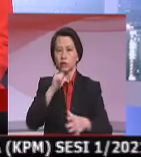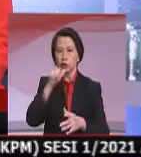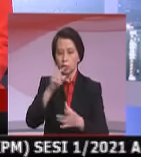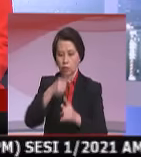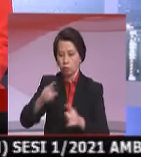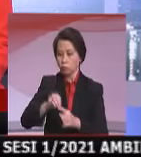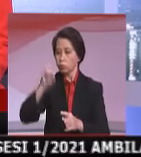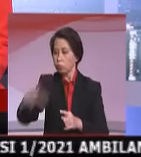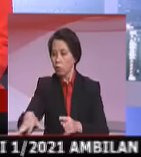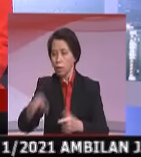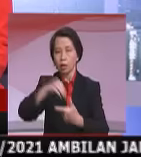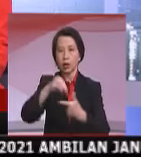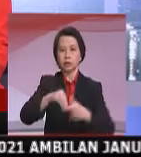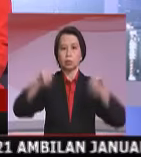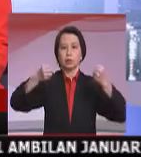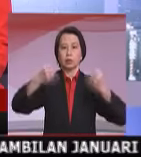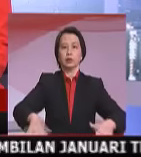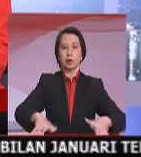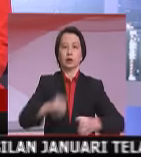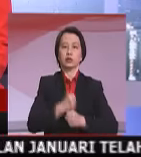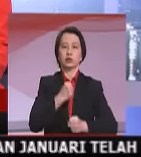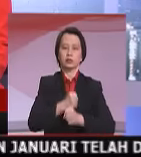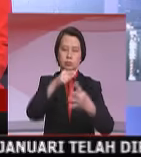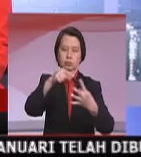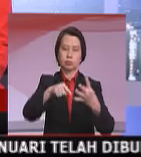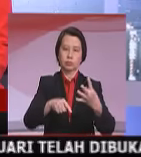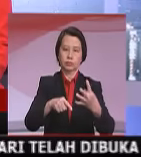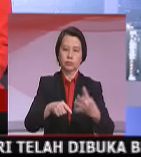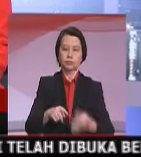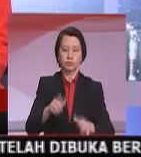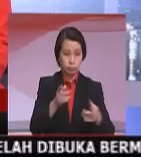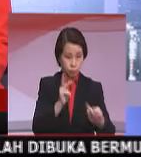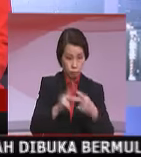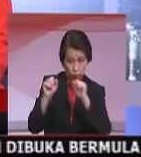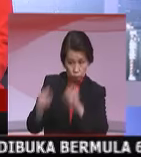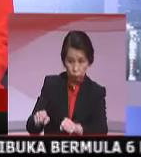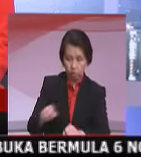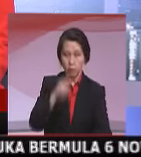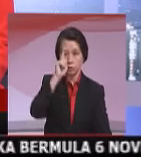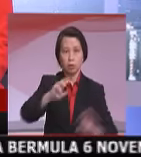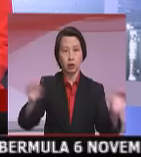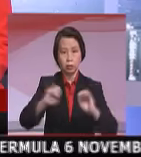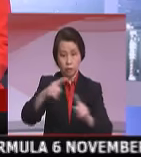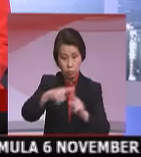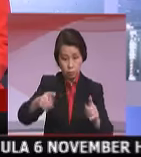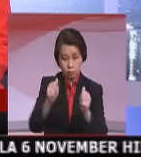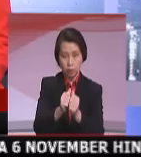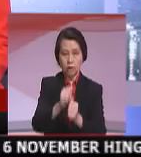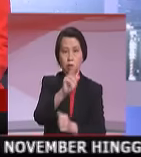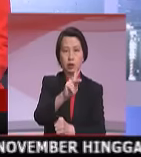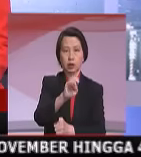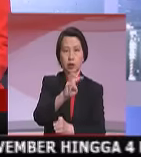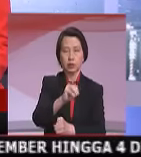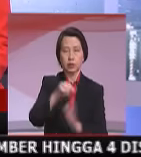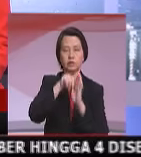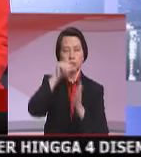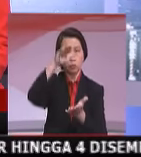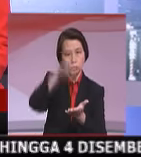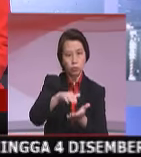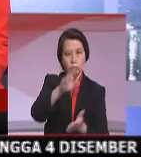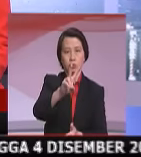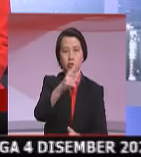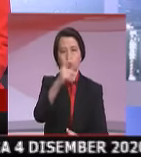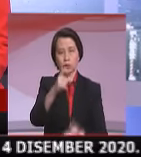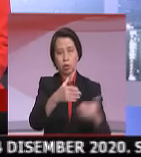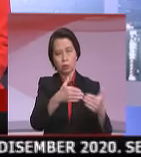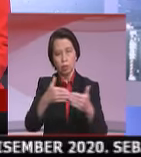mencarum atau yang hilang pekerjaan. Pencarum yang layak perlu memastikan tiada caruman dengan KWSP sekurang-kurangnya 2